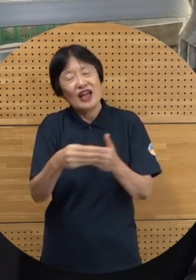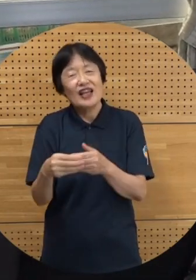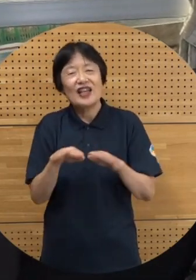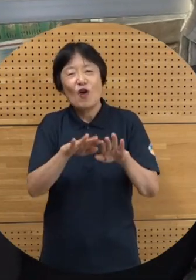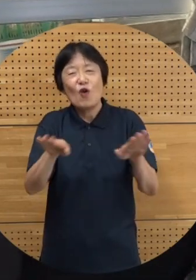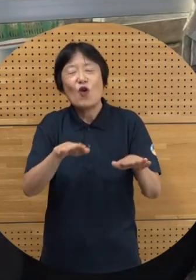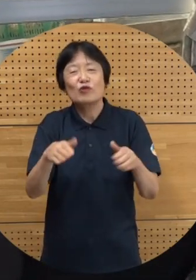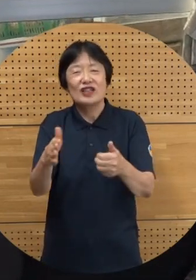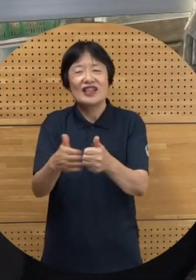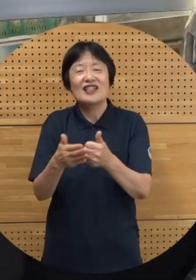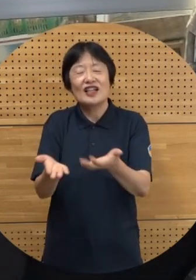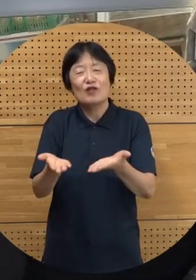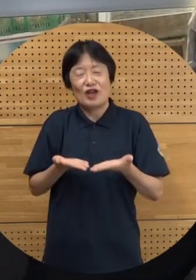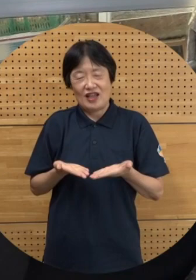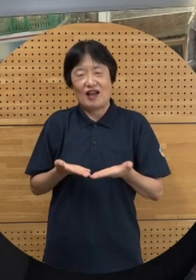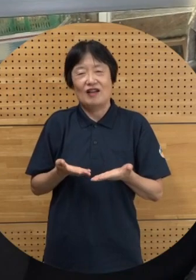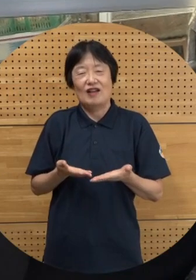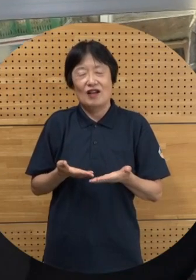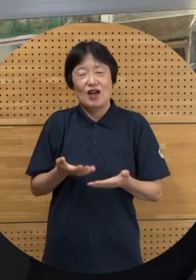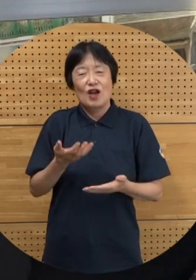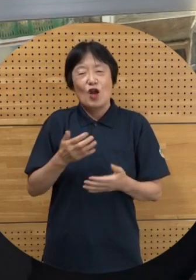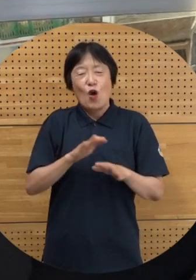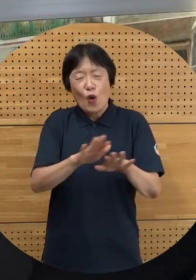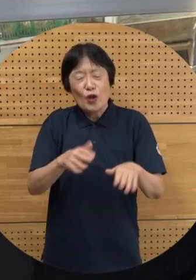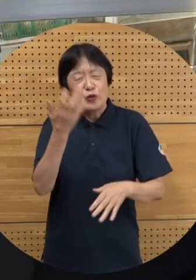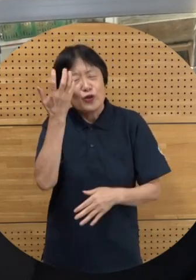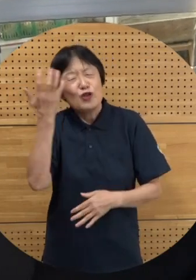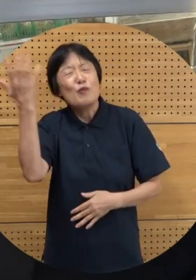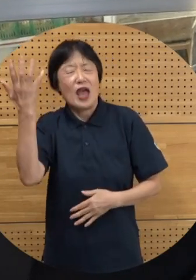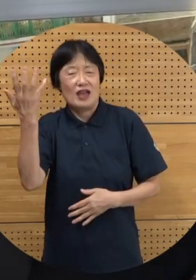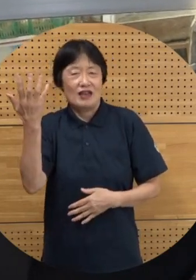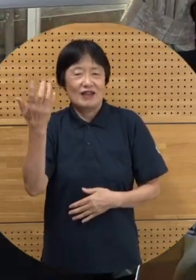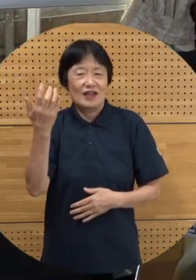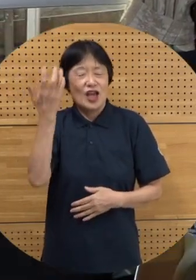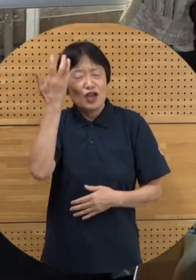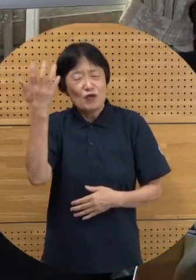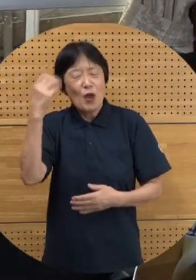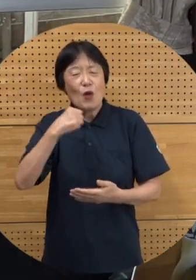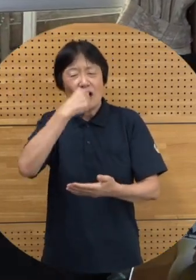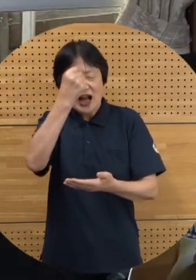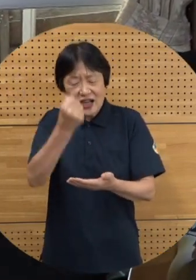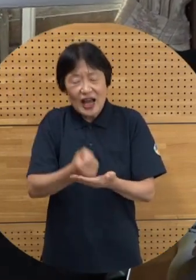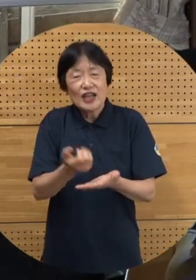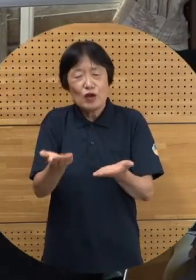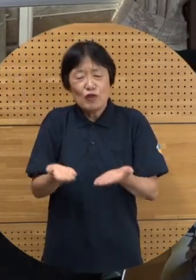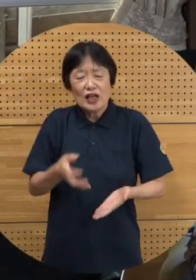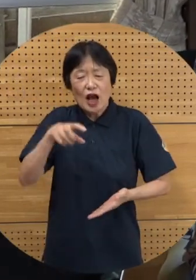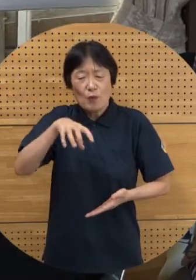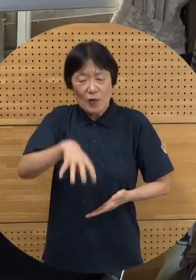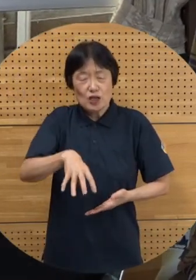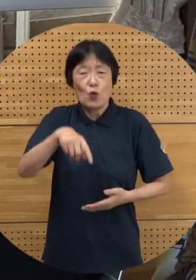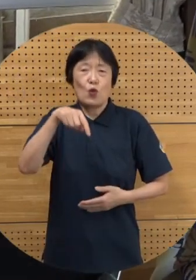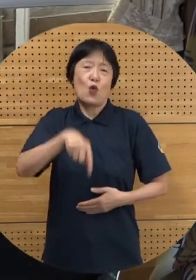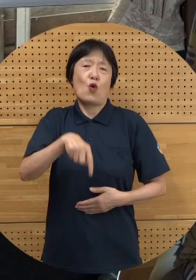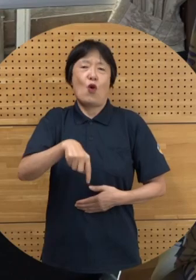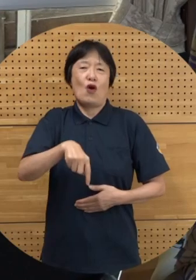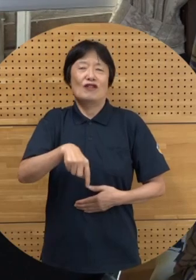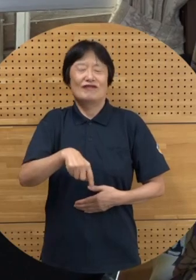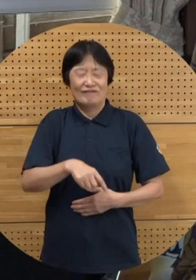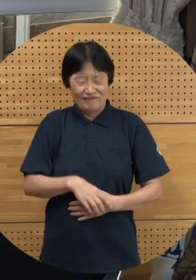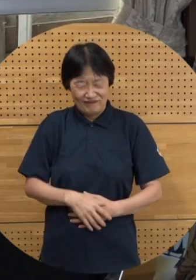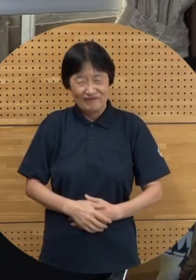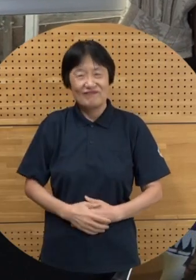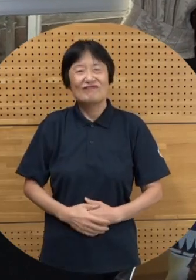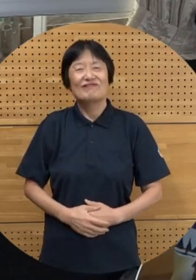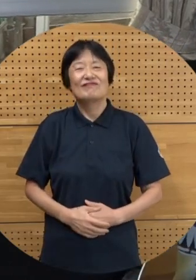よ。 泳ぐのが夢やってね。 夢だって、夢叶えてもらって、私にしたら夢を叶えてくれるとこなん